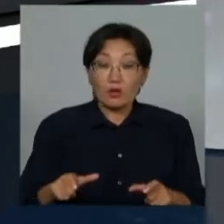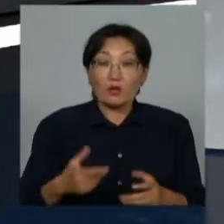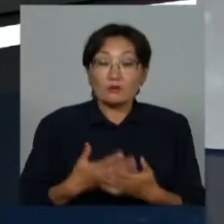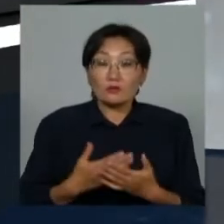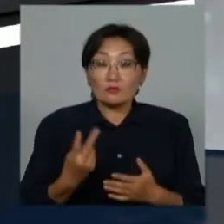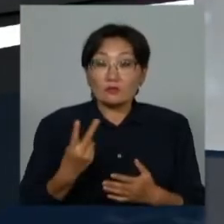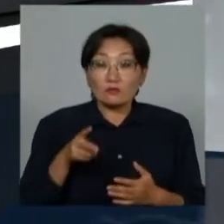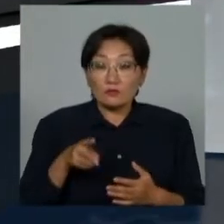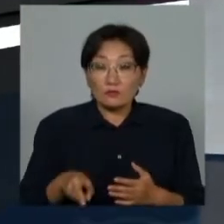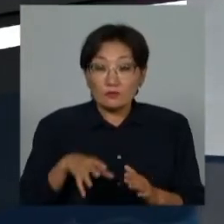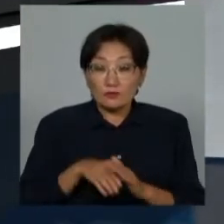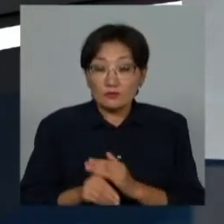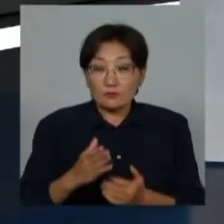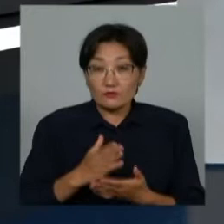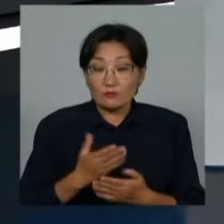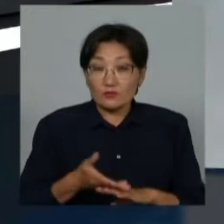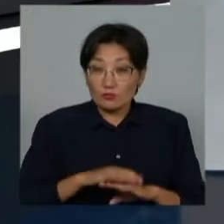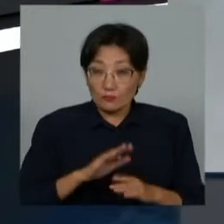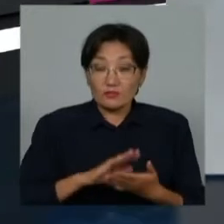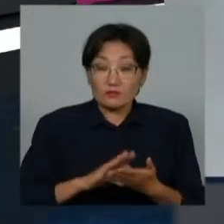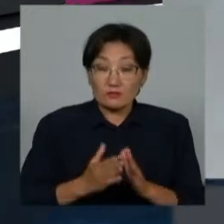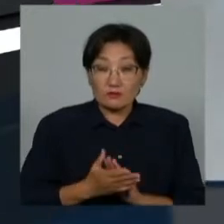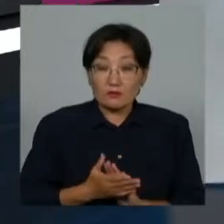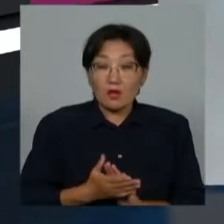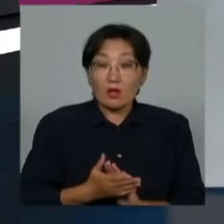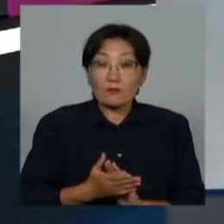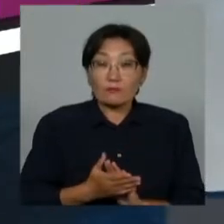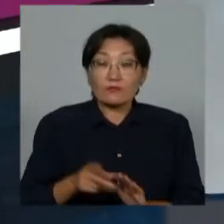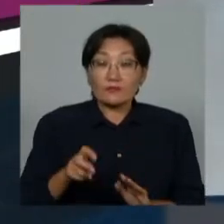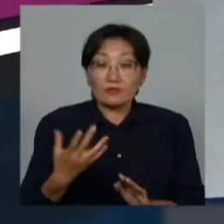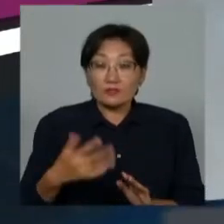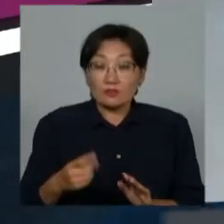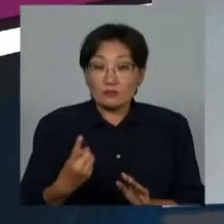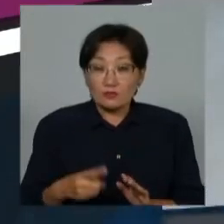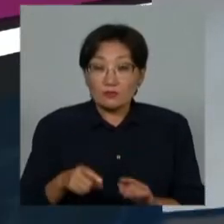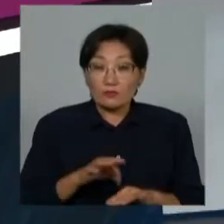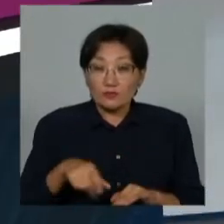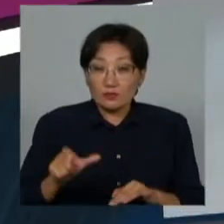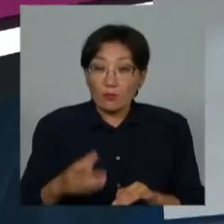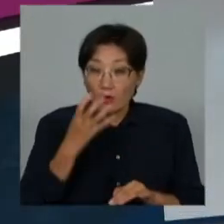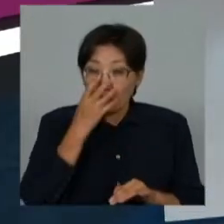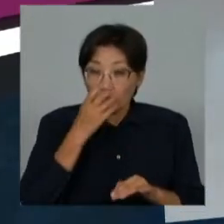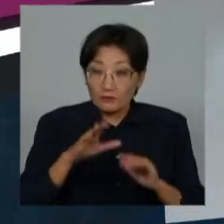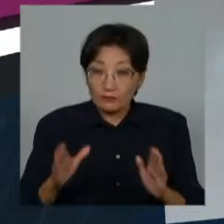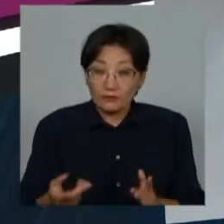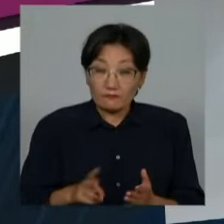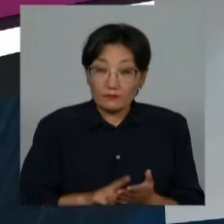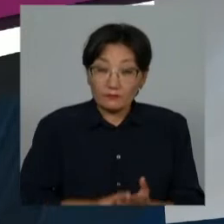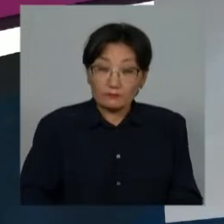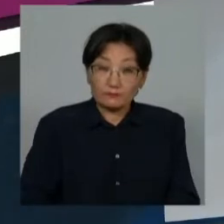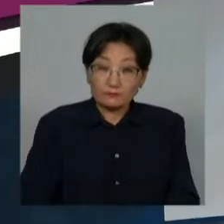Около 2000 из них находятся в тяжелом состоянии. 251 пациент подключен к аппаратам